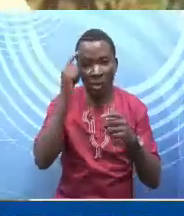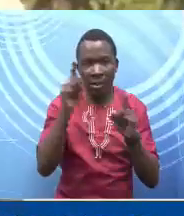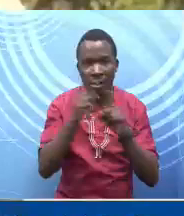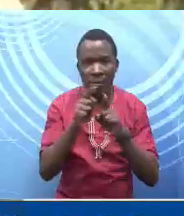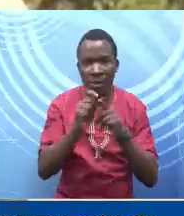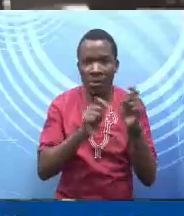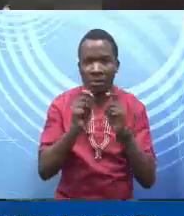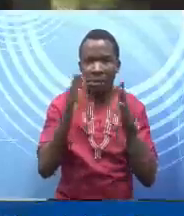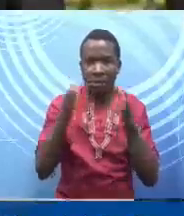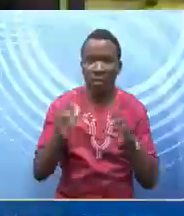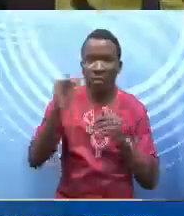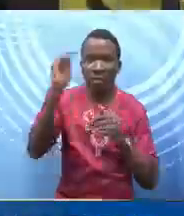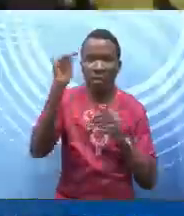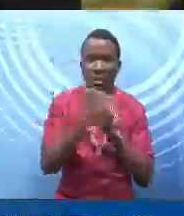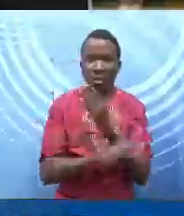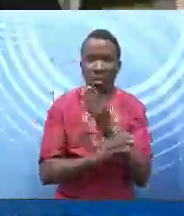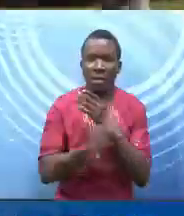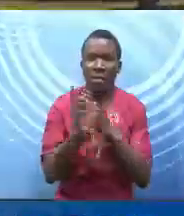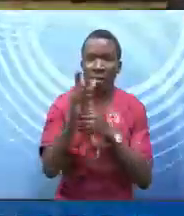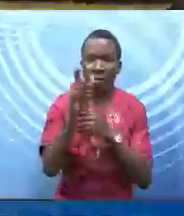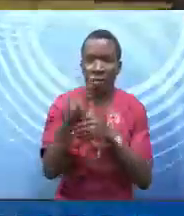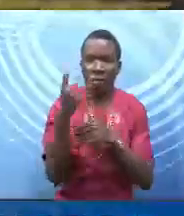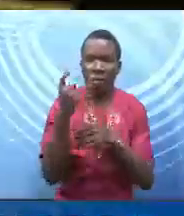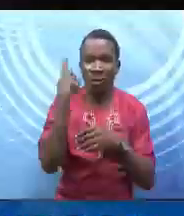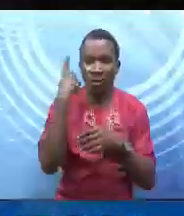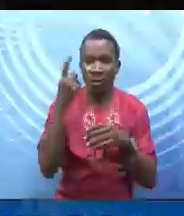nta n'umwe urumvikana kuva ku wa mbere mu gitondo cya